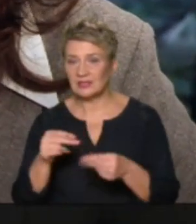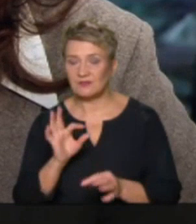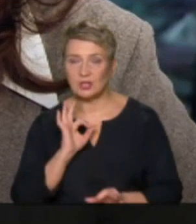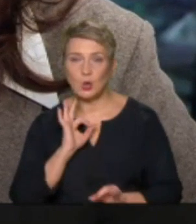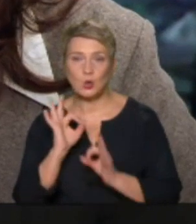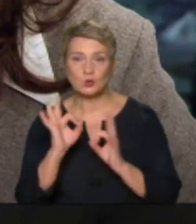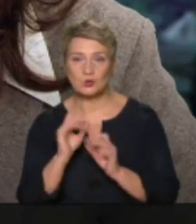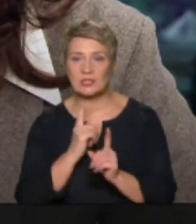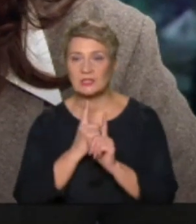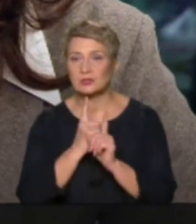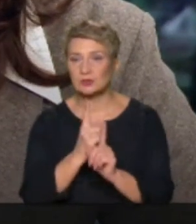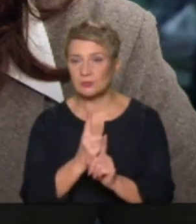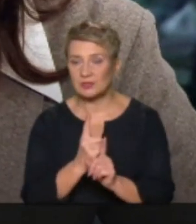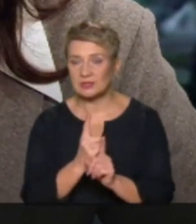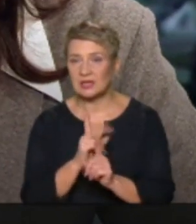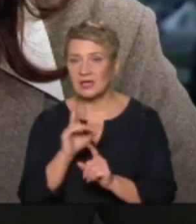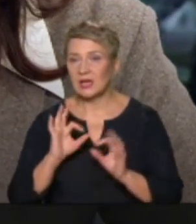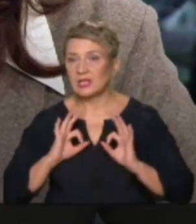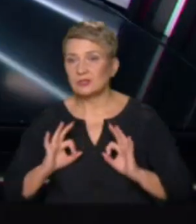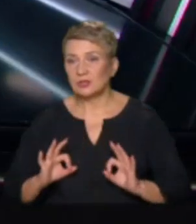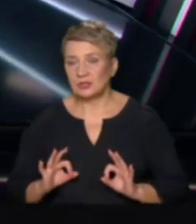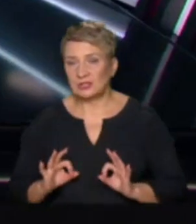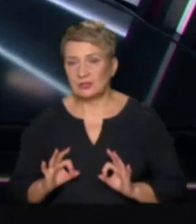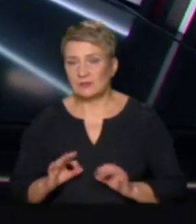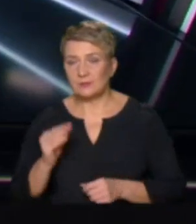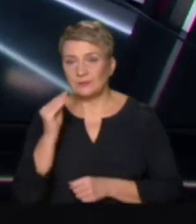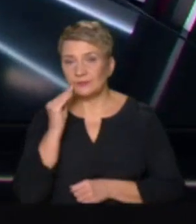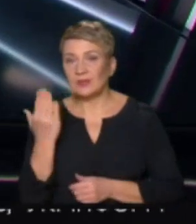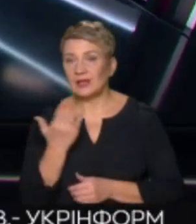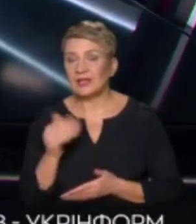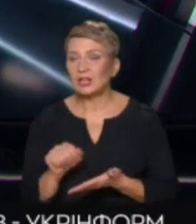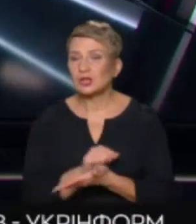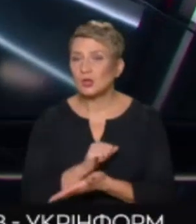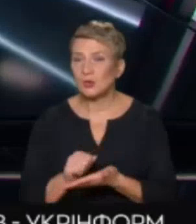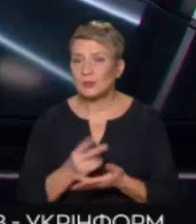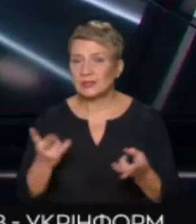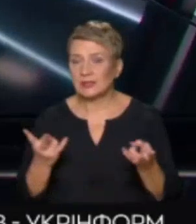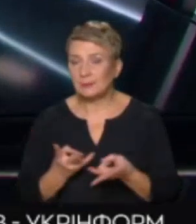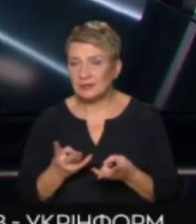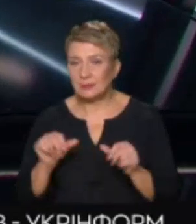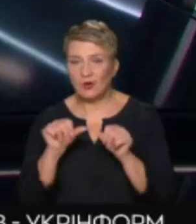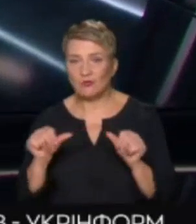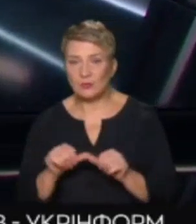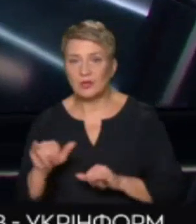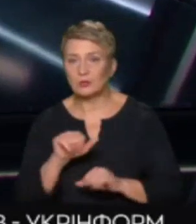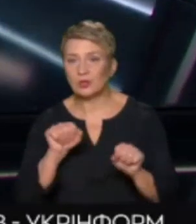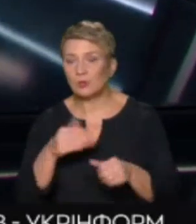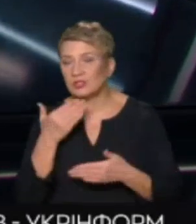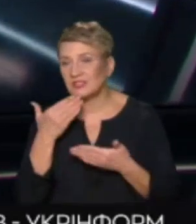людини, як з юридичної, організаційної точки зору. Власне, які документи, куди потрібно оформляти, куди він може